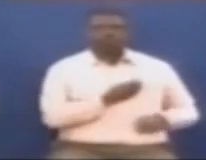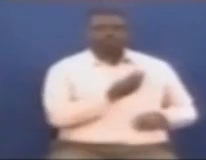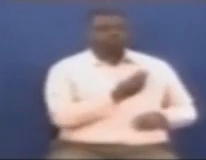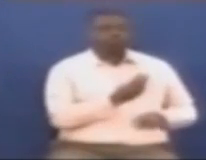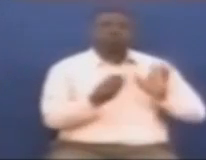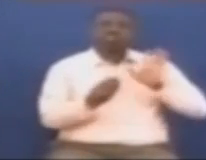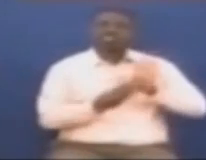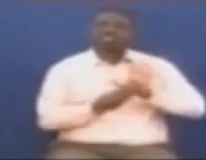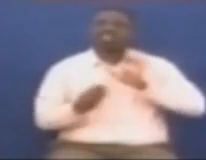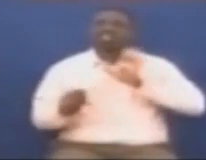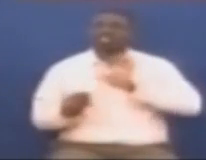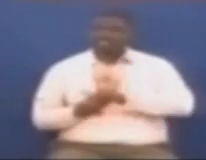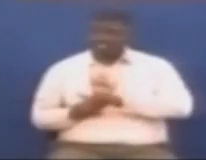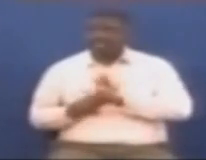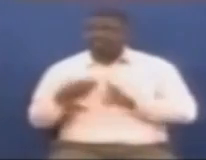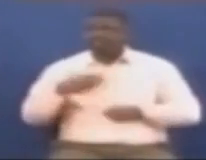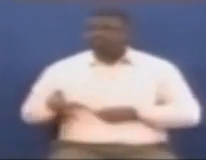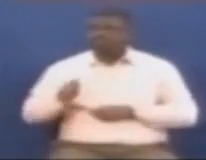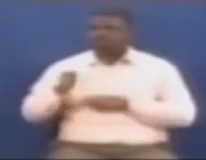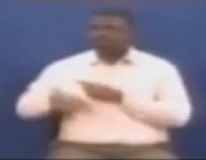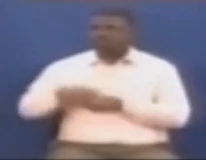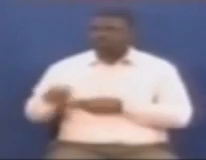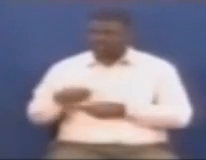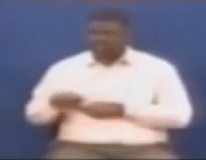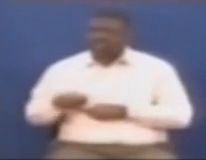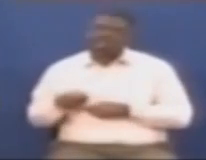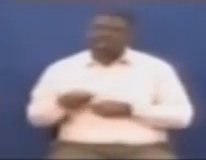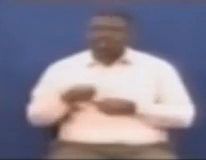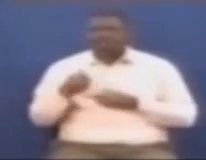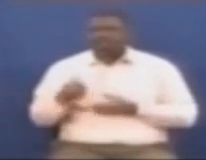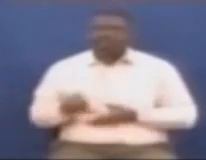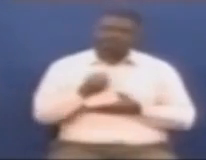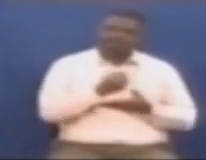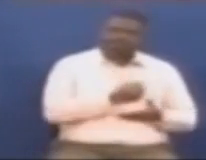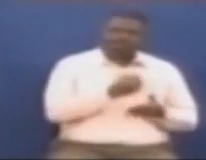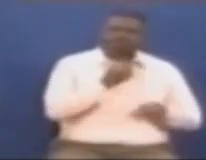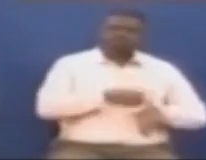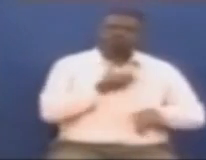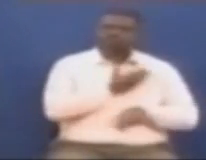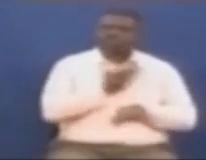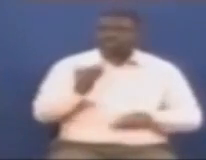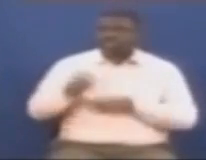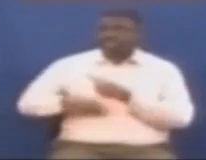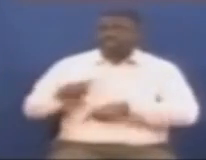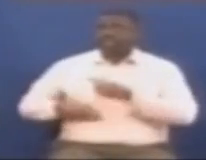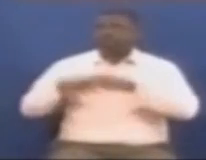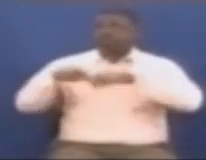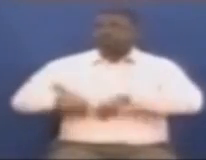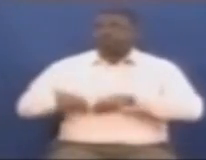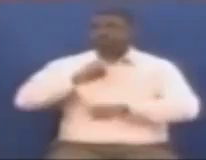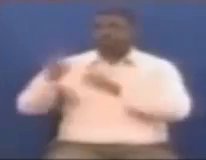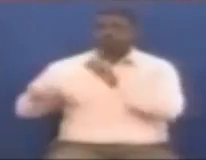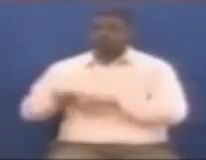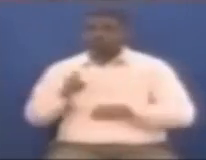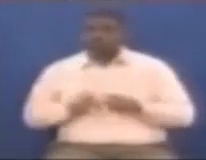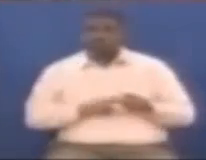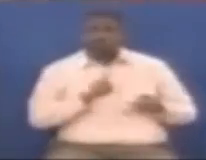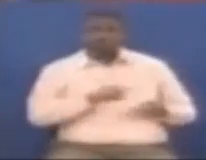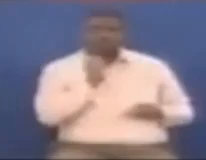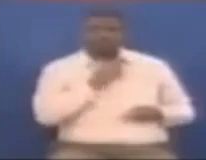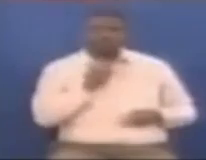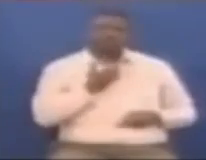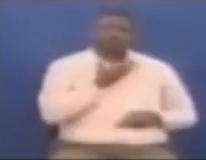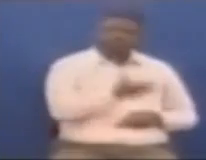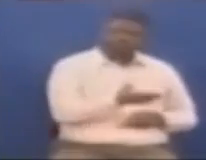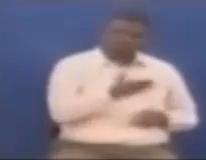kuweza kushtakiwa kwa sababu ya kuvunja mikataba. Kwa hiyo sasa hivi tunazingatia mambo yote ya